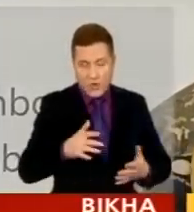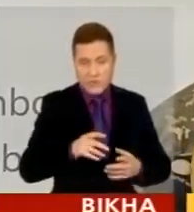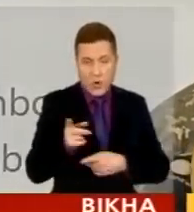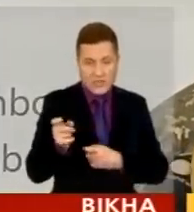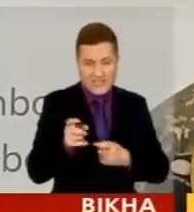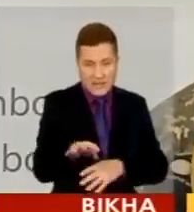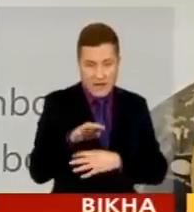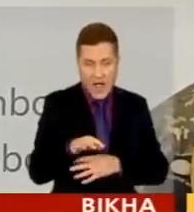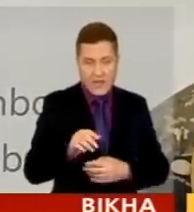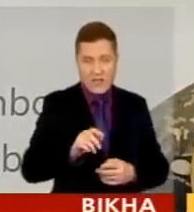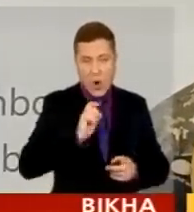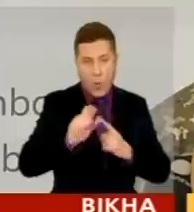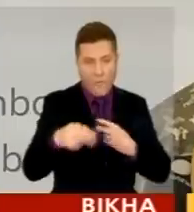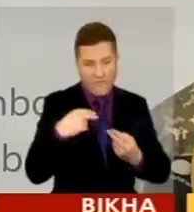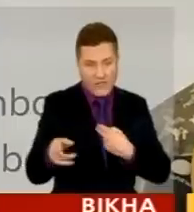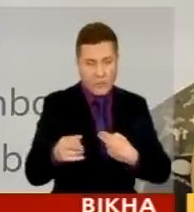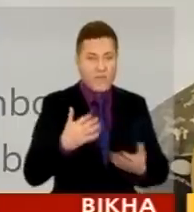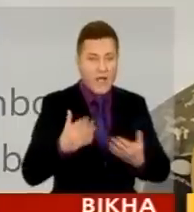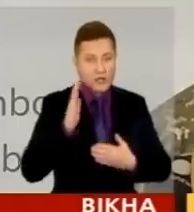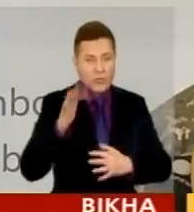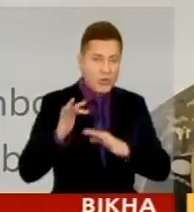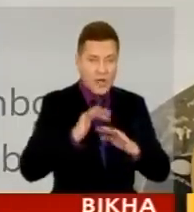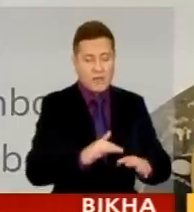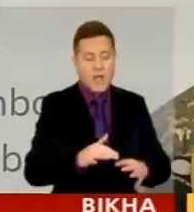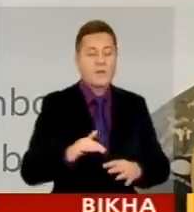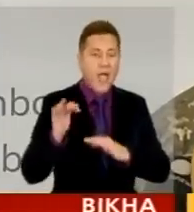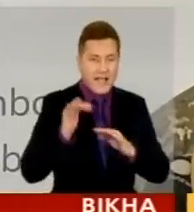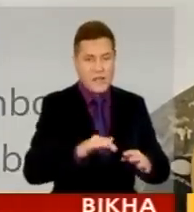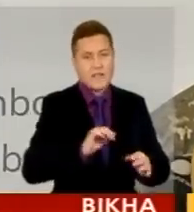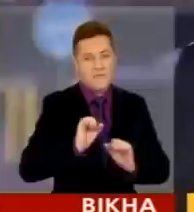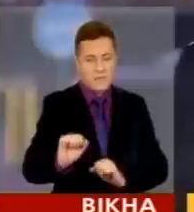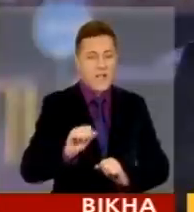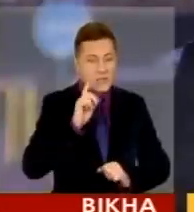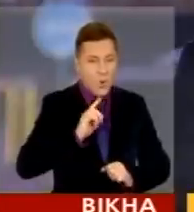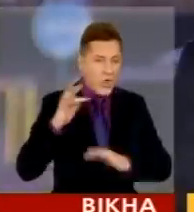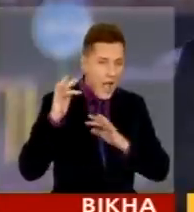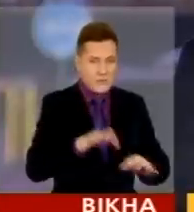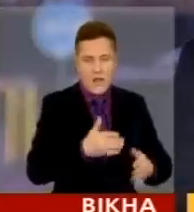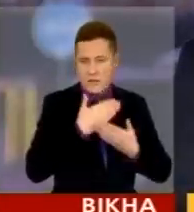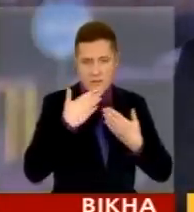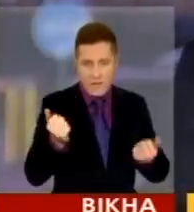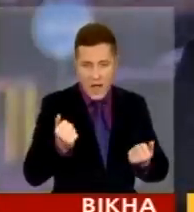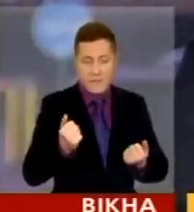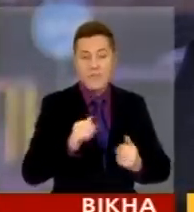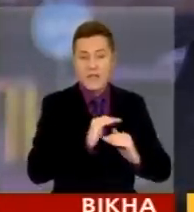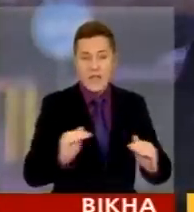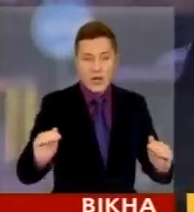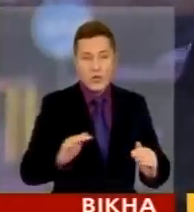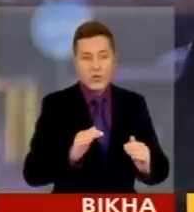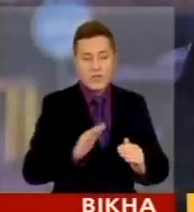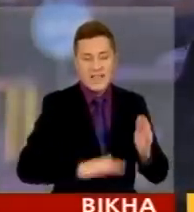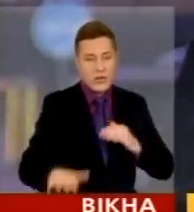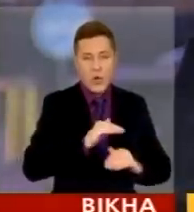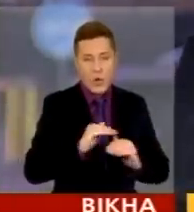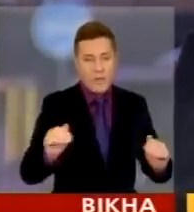відповідь. Якщо будуть атаки, тоді атаки відбуваються. Поки що атак немає. Із території мирної України бойовики намагають